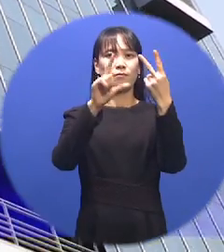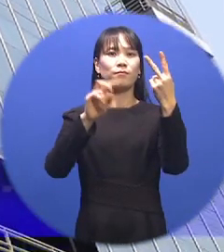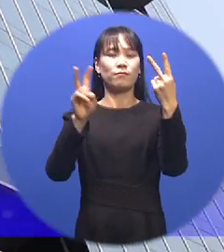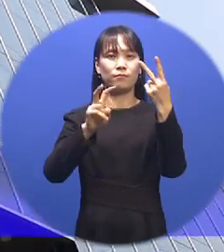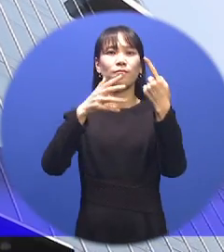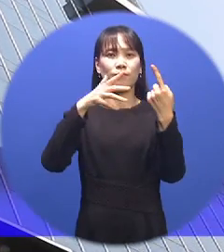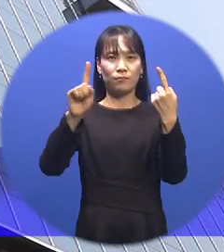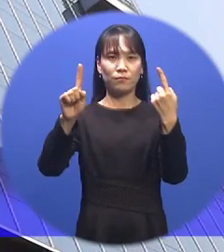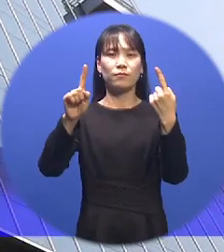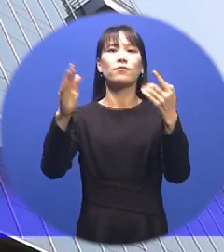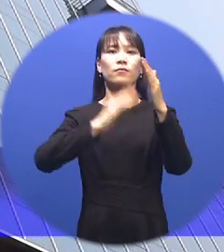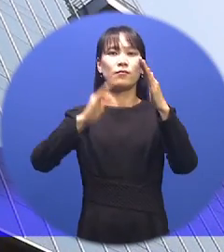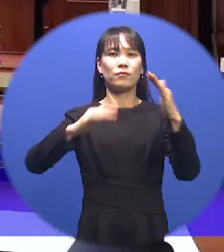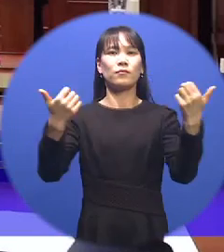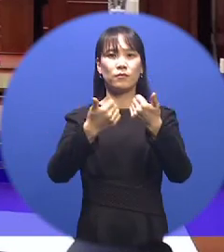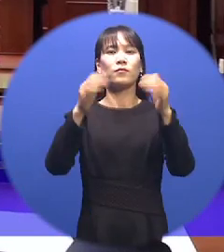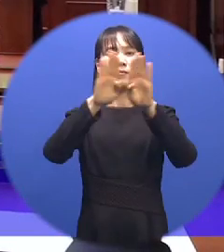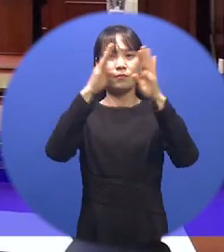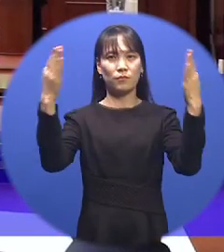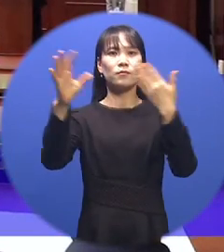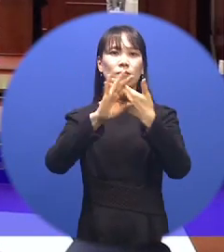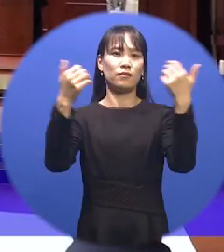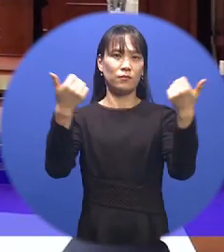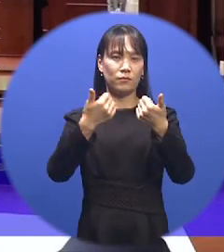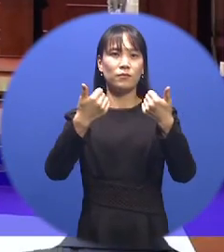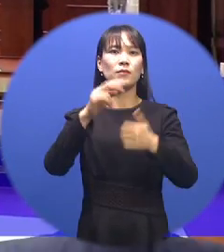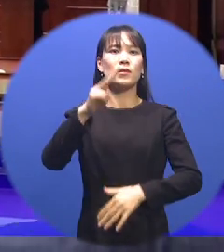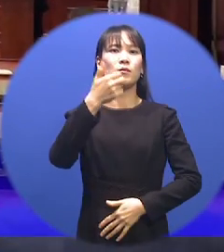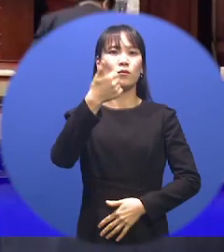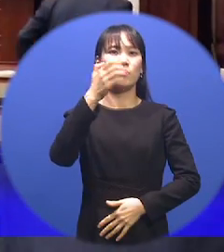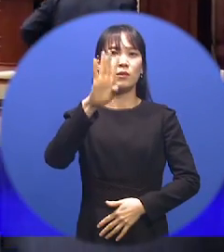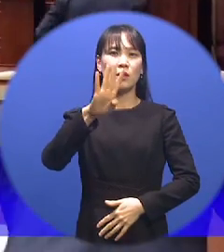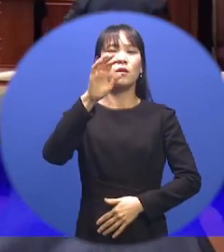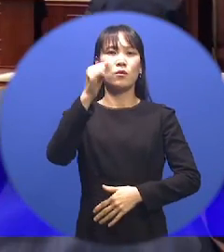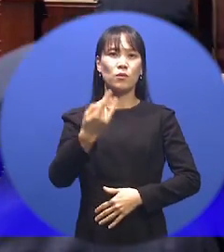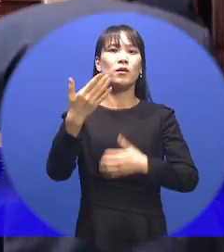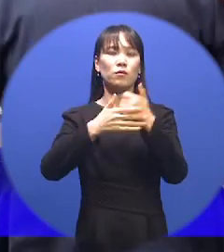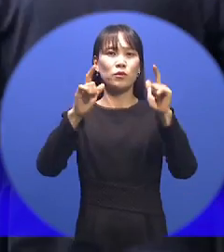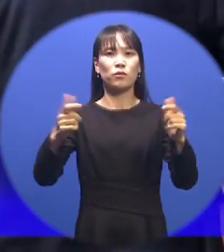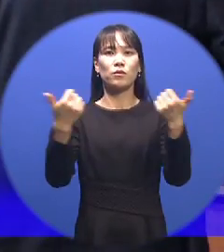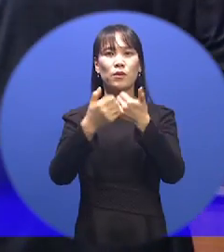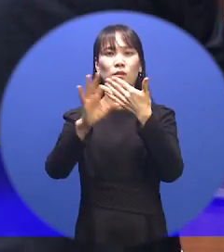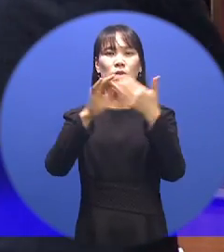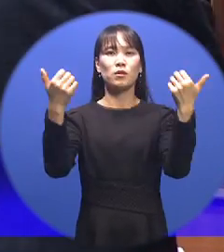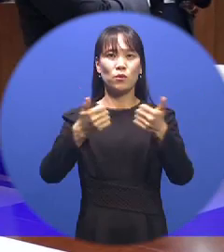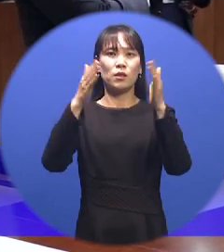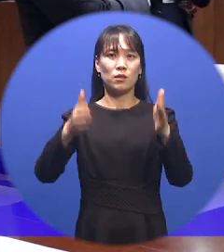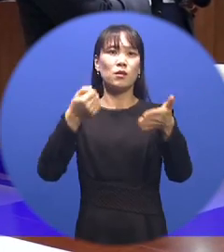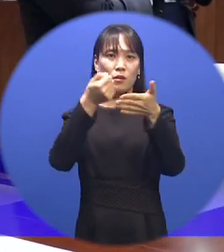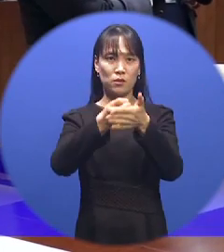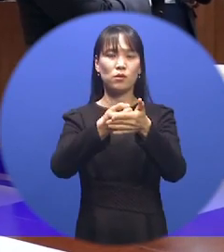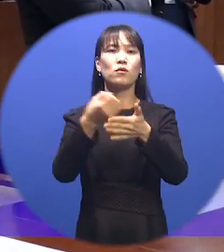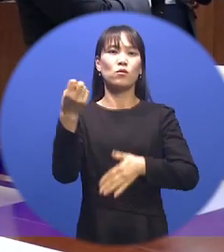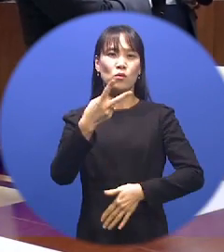지난 20일 제1차 본회의로 시작된 임시회에서는 제254회 은평구 의회 임시회 회기